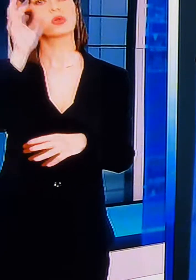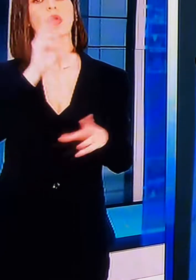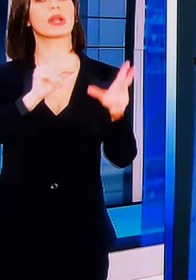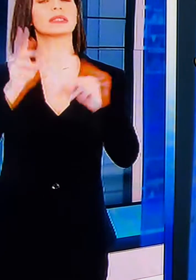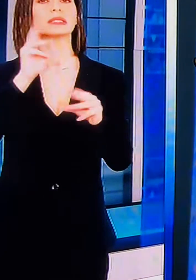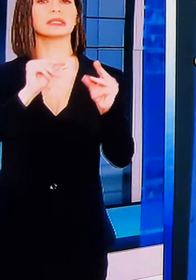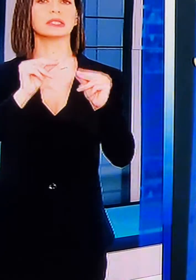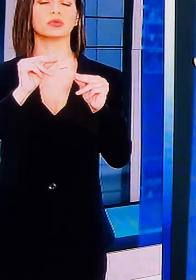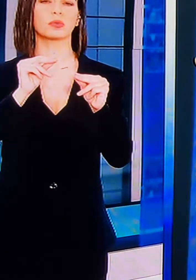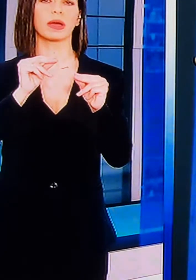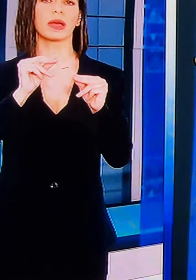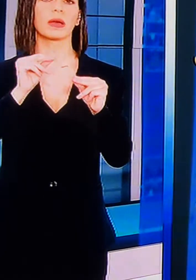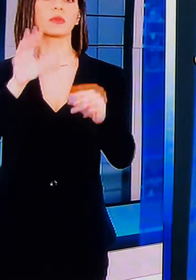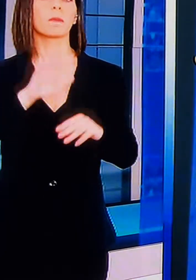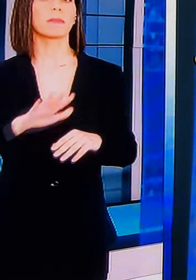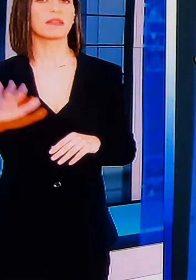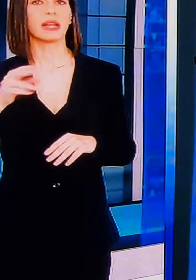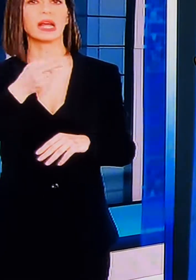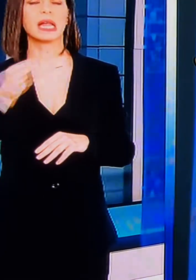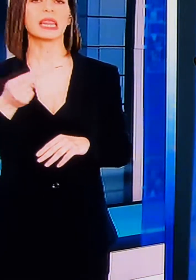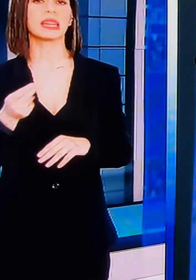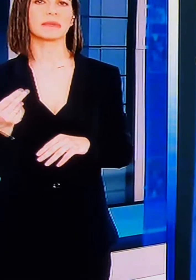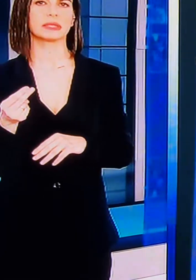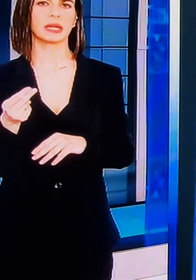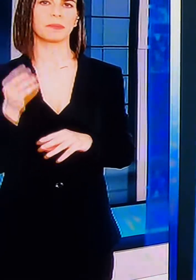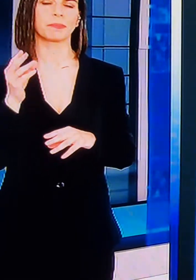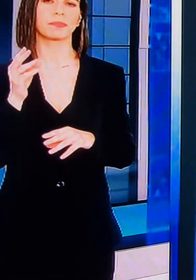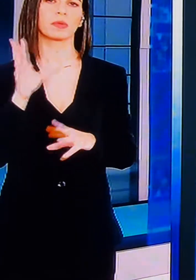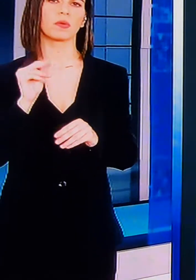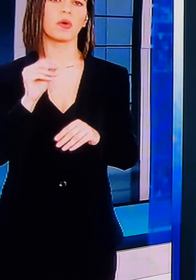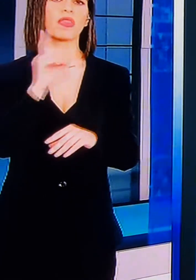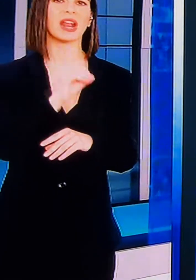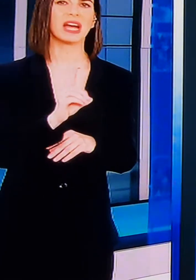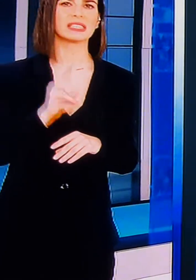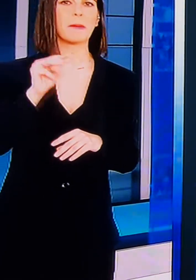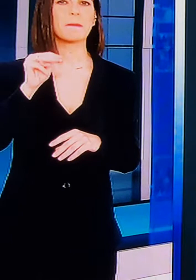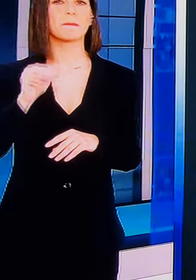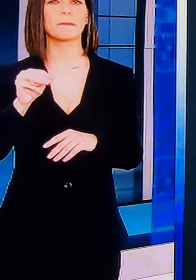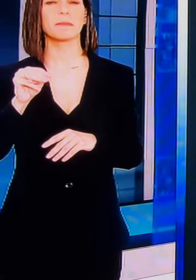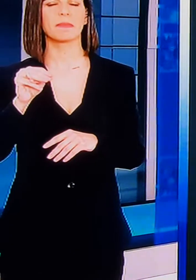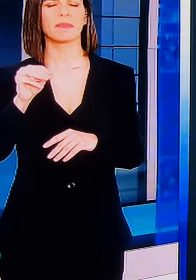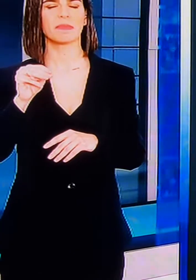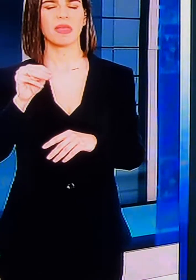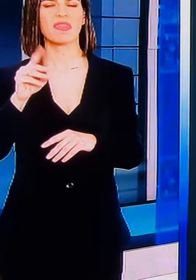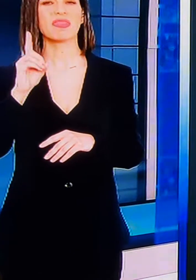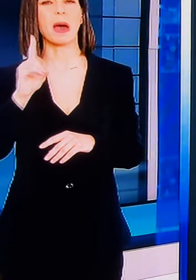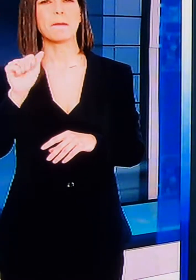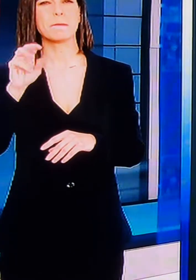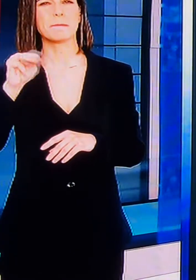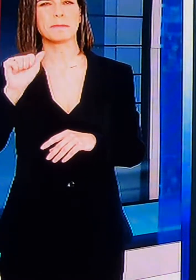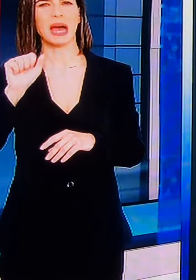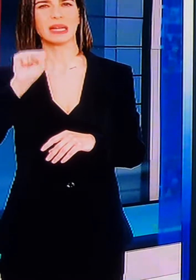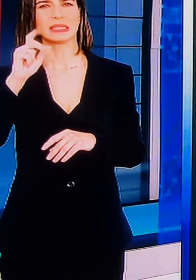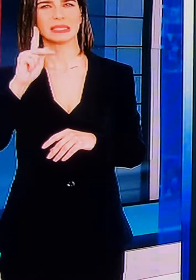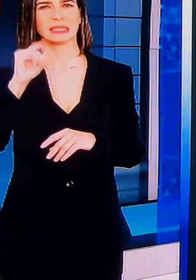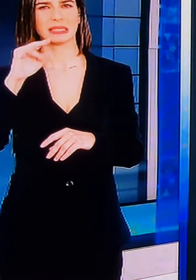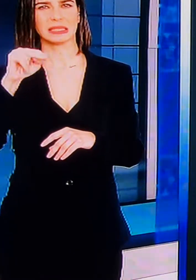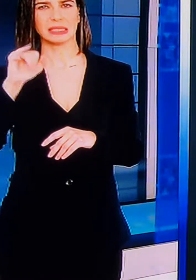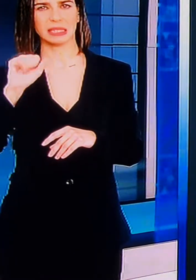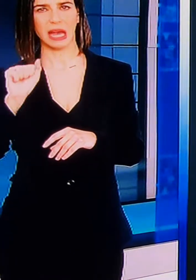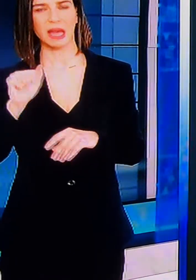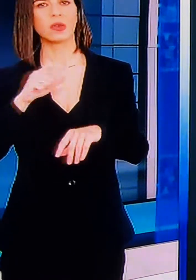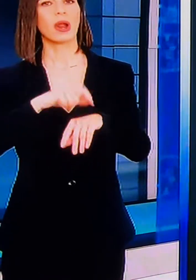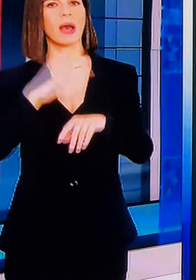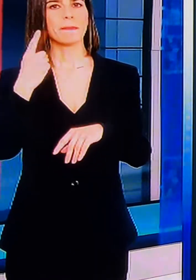Δήμαρχο και τον Περιφερειάρχη θέματα που αφορούν στη Δραγασιά και τη Δαμασκηνιά, και στη 1 η ώρα θα βρεθώ στη